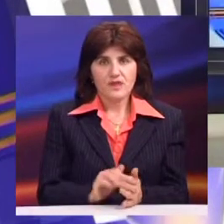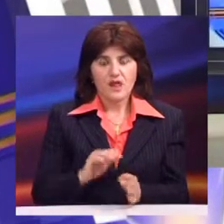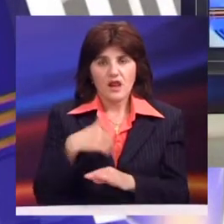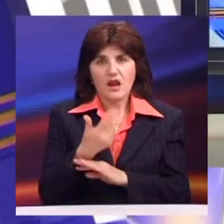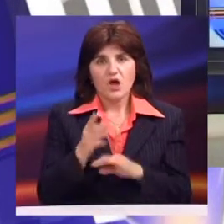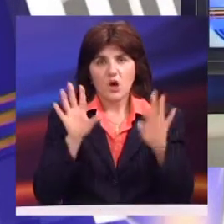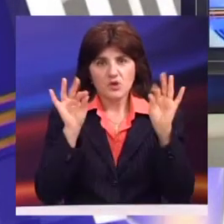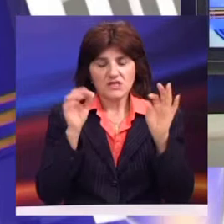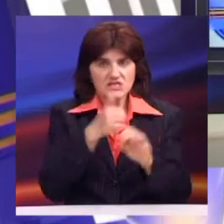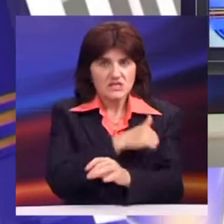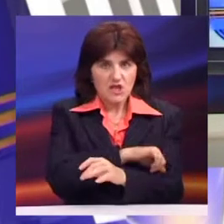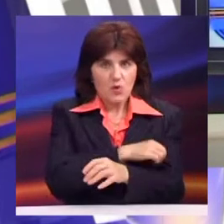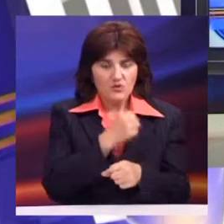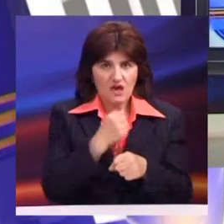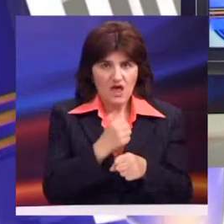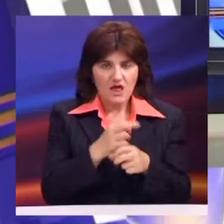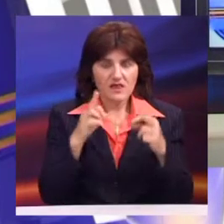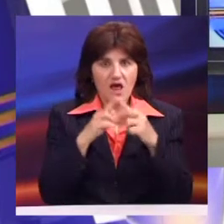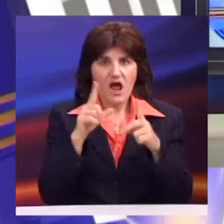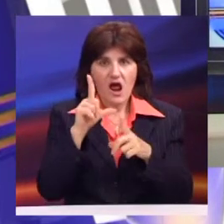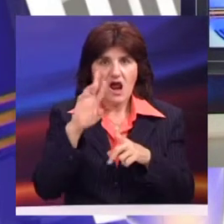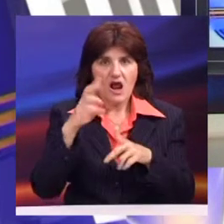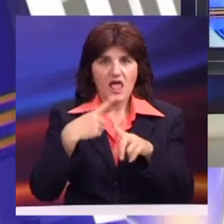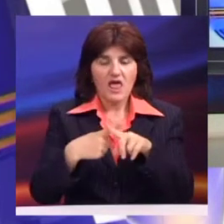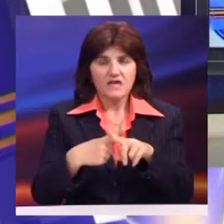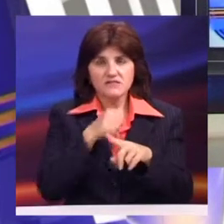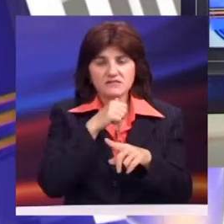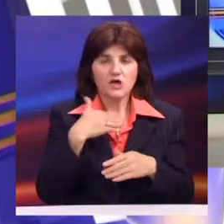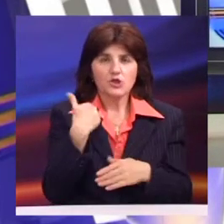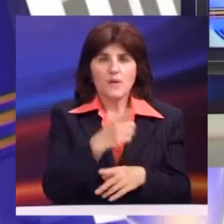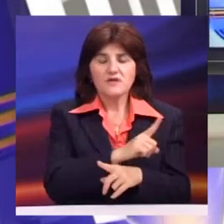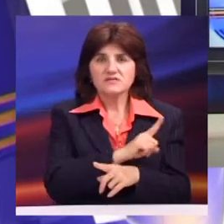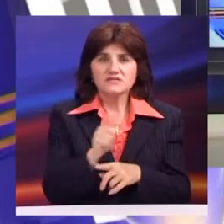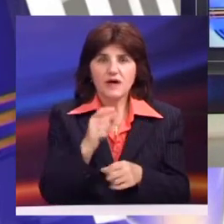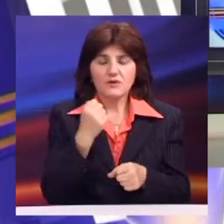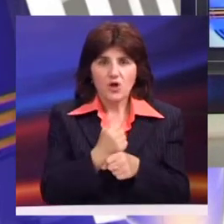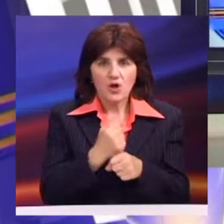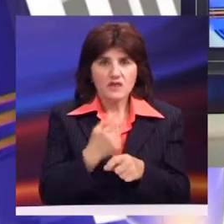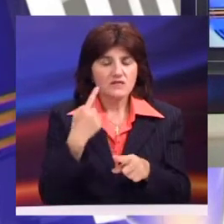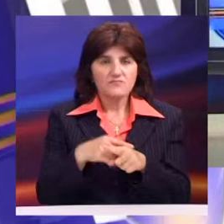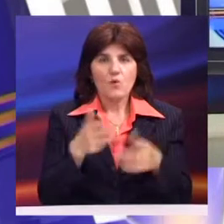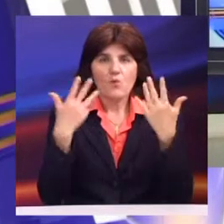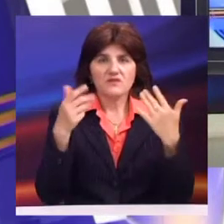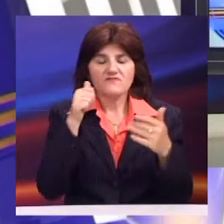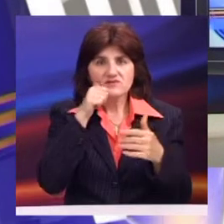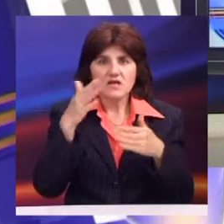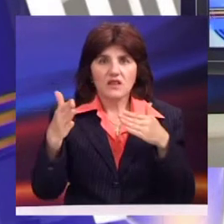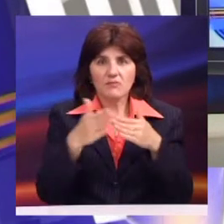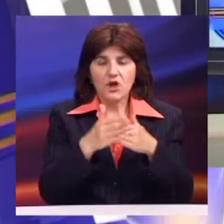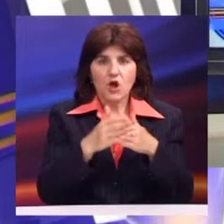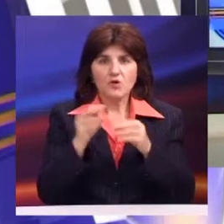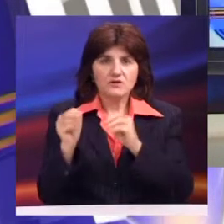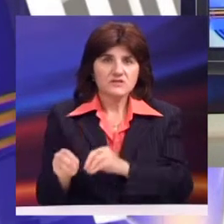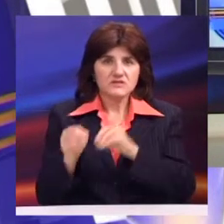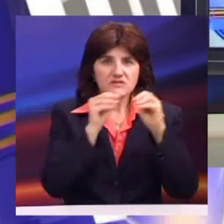Nakon 10 godina rada, azil Alex je dobio zabranu da prima pse u objekte azila i rok od 90 dana da iseli